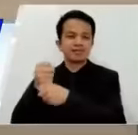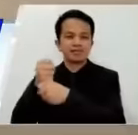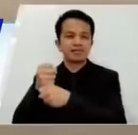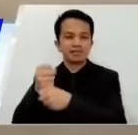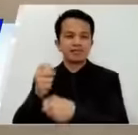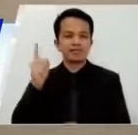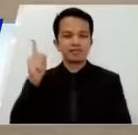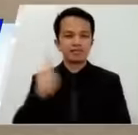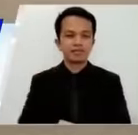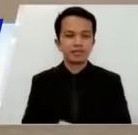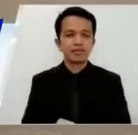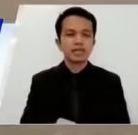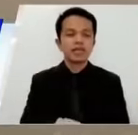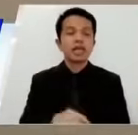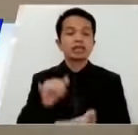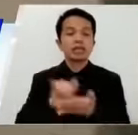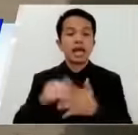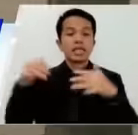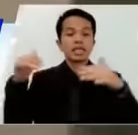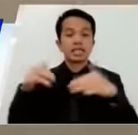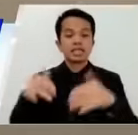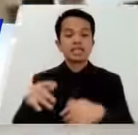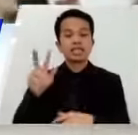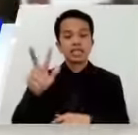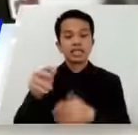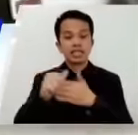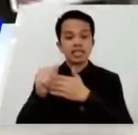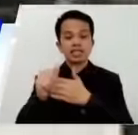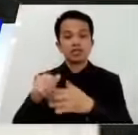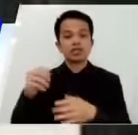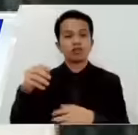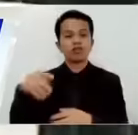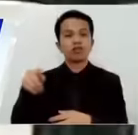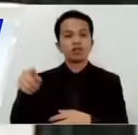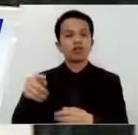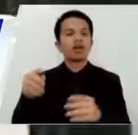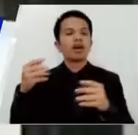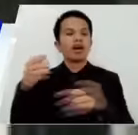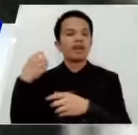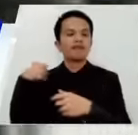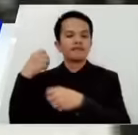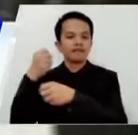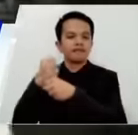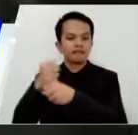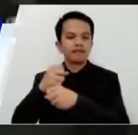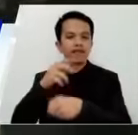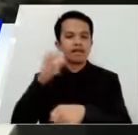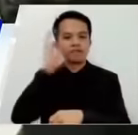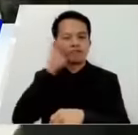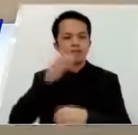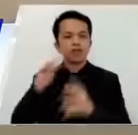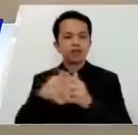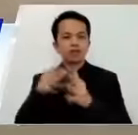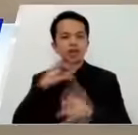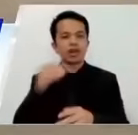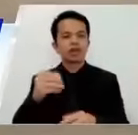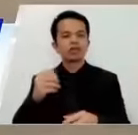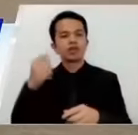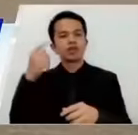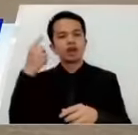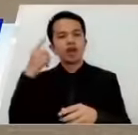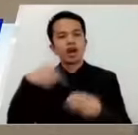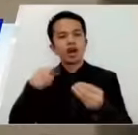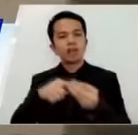Nung mismong pulong naman ang tatlong leader sa loob ng White House, nagprotesta sa labas ang mga Filipino-American at mga kaalyado tutol sa